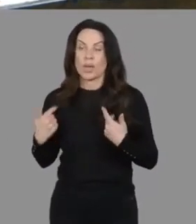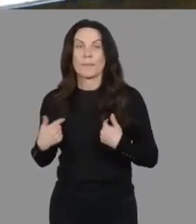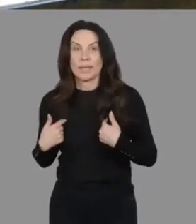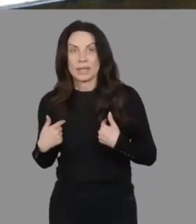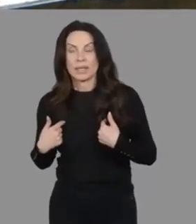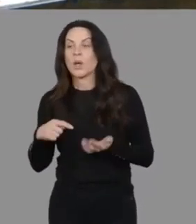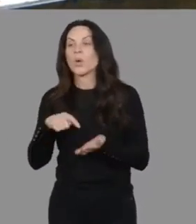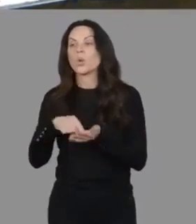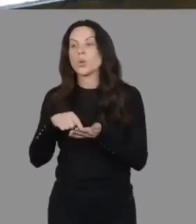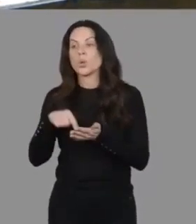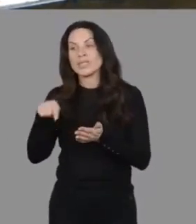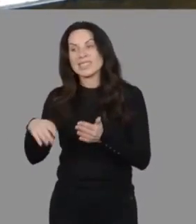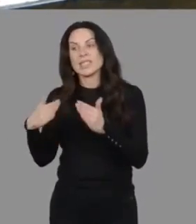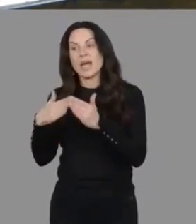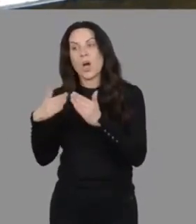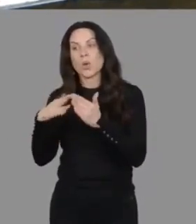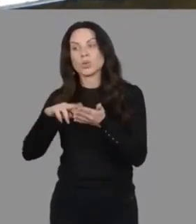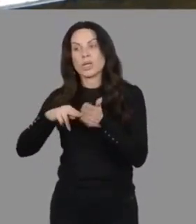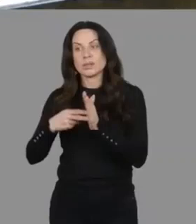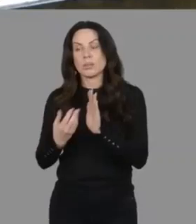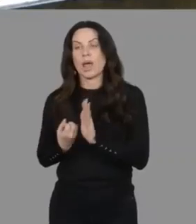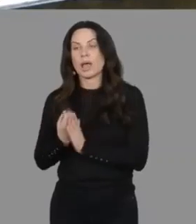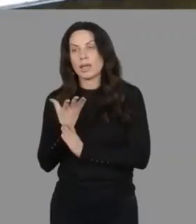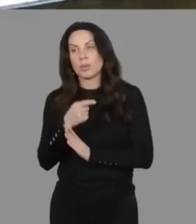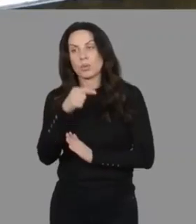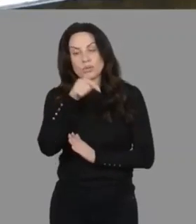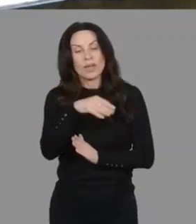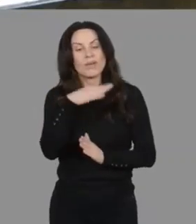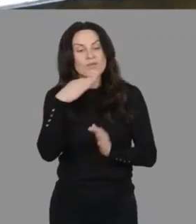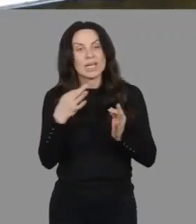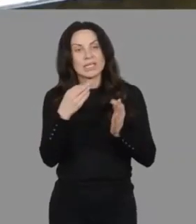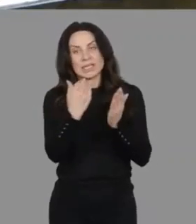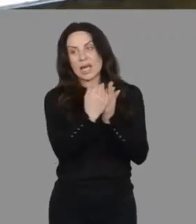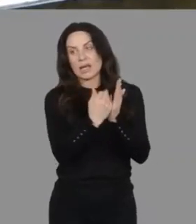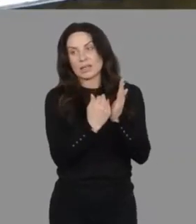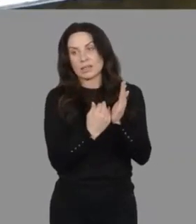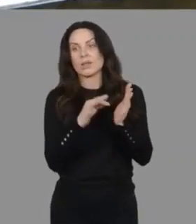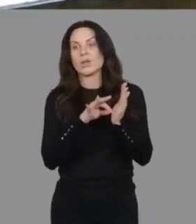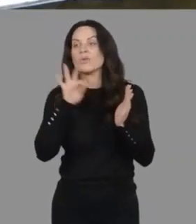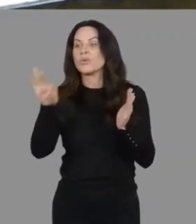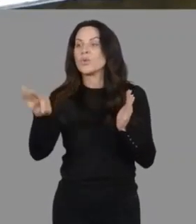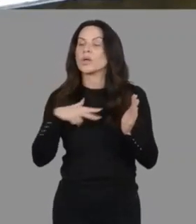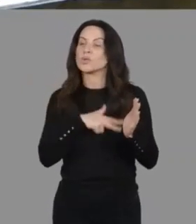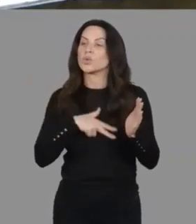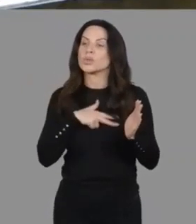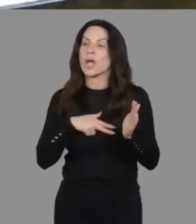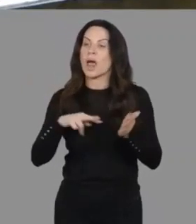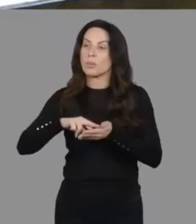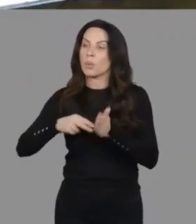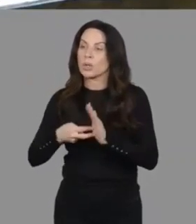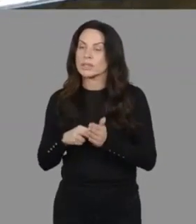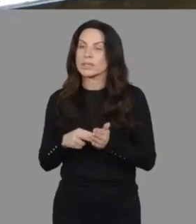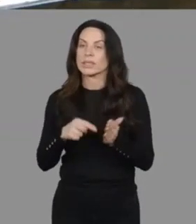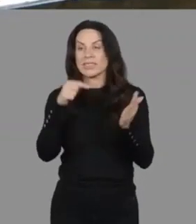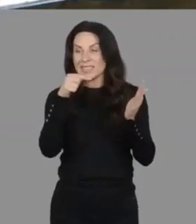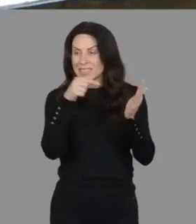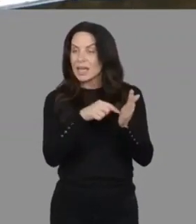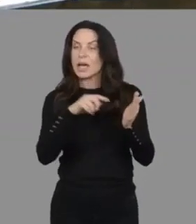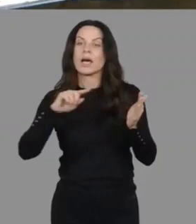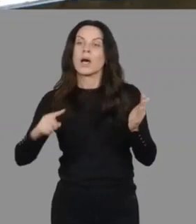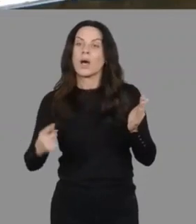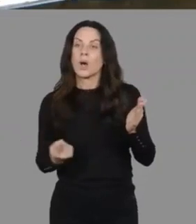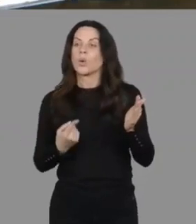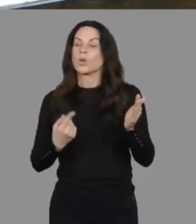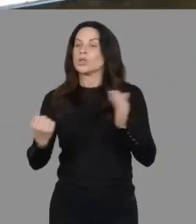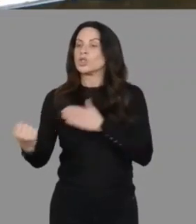diesem Haushaltsplanentwurf viel drin ist für soziale Politik, weil dieser Haushaltsplanentwurf